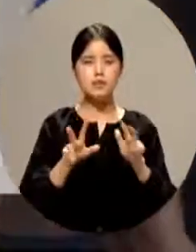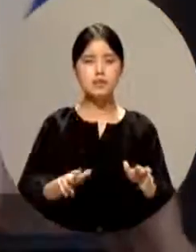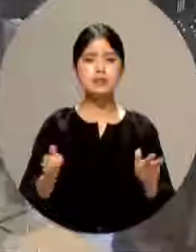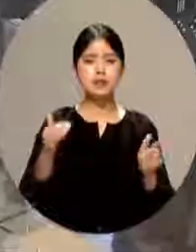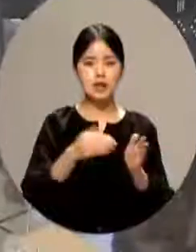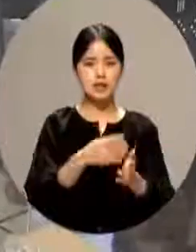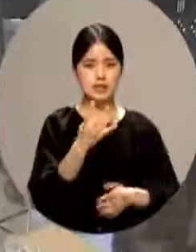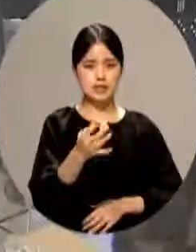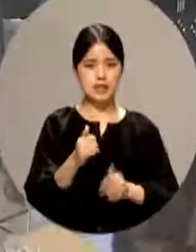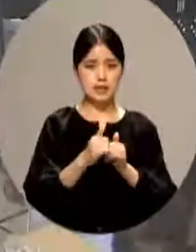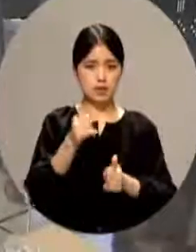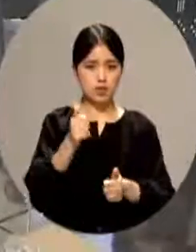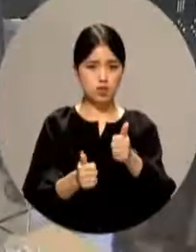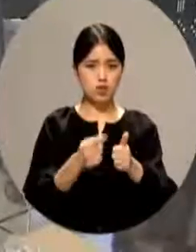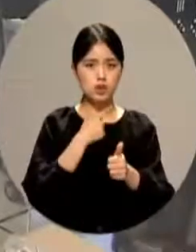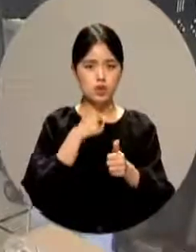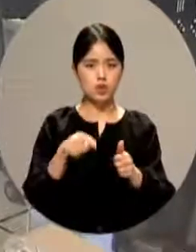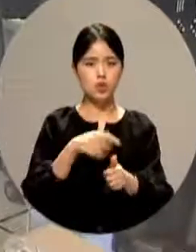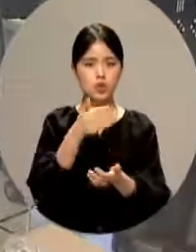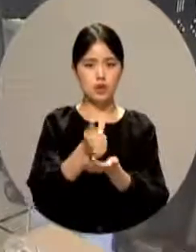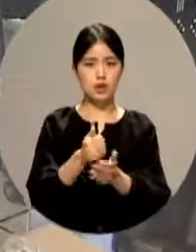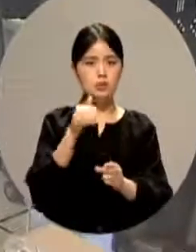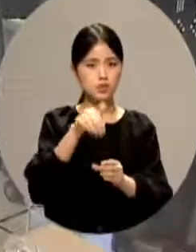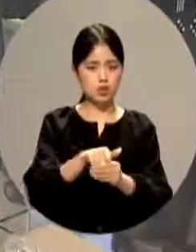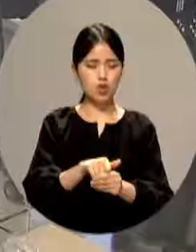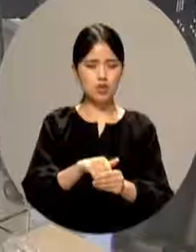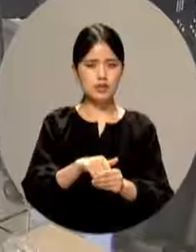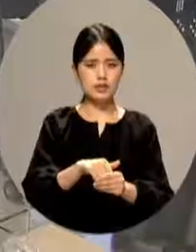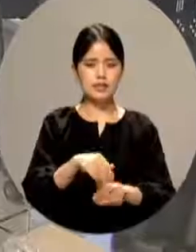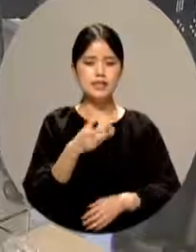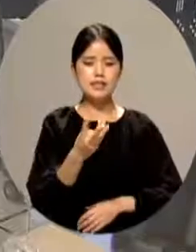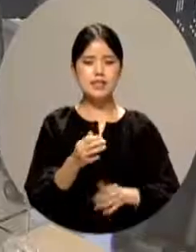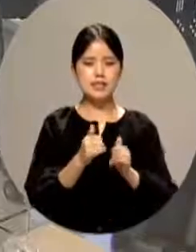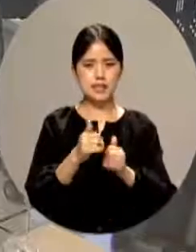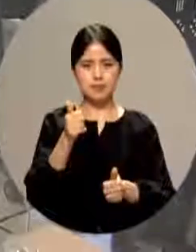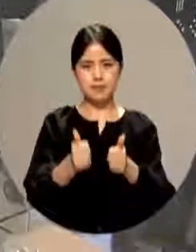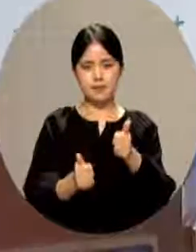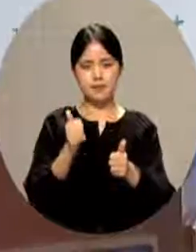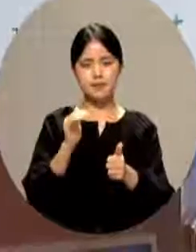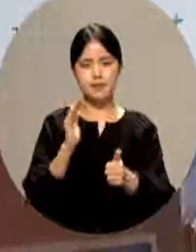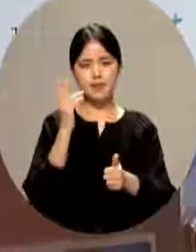4명이 경쟁해 온 교육감 선거는 3파전으로 재편 됩니다